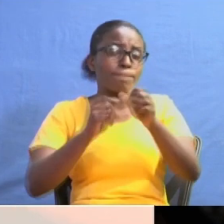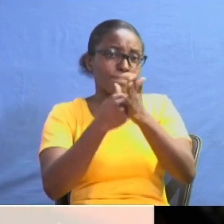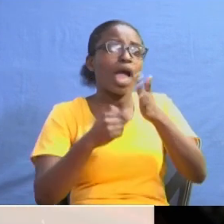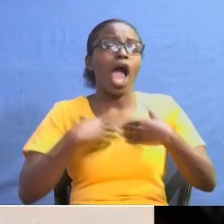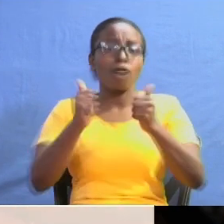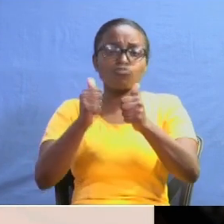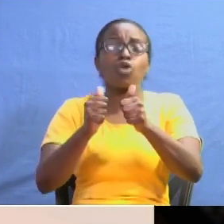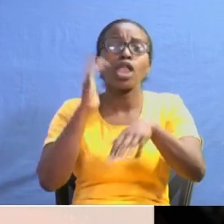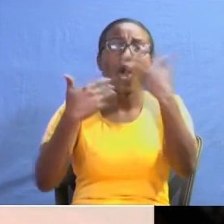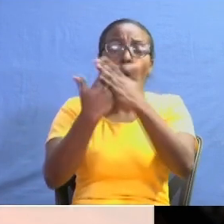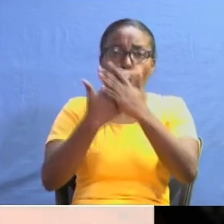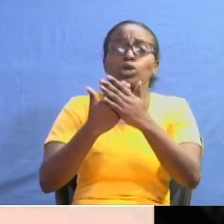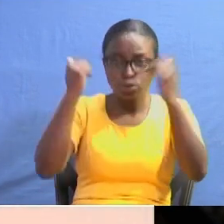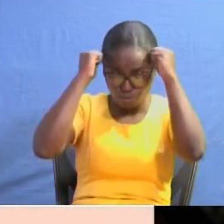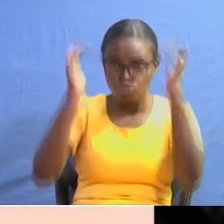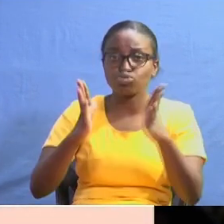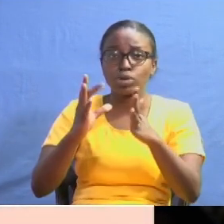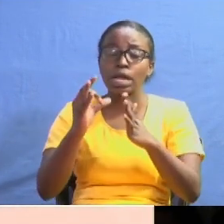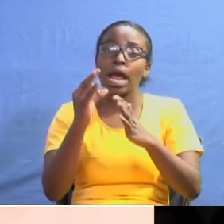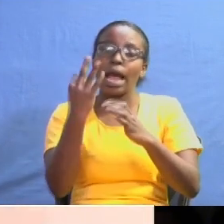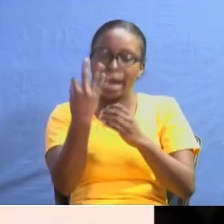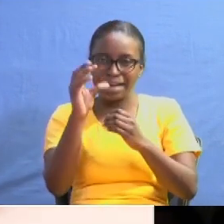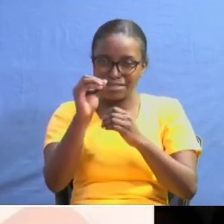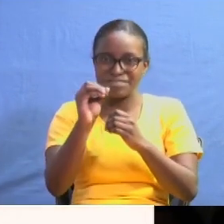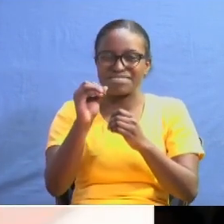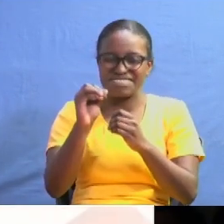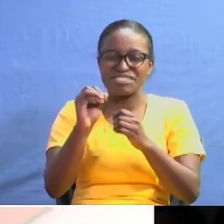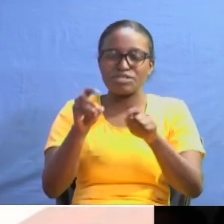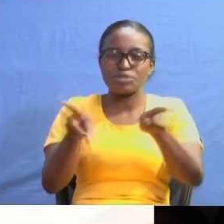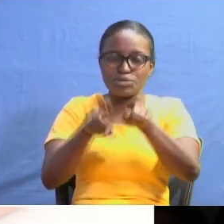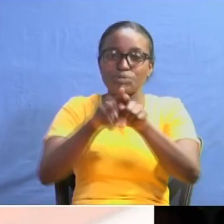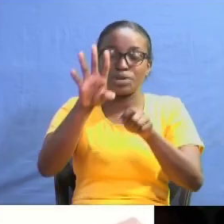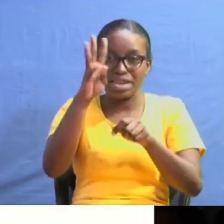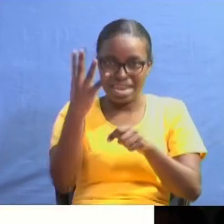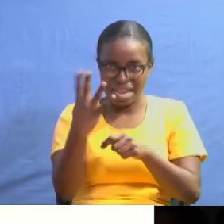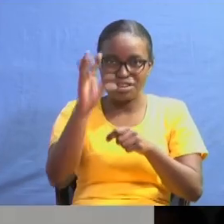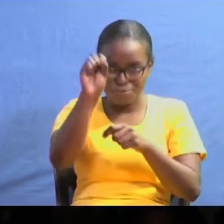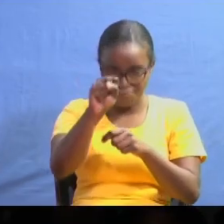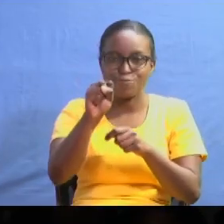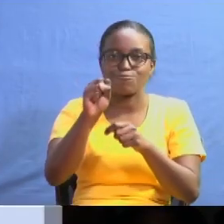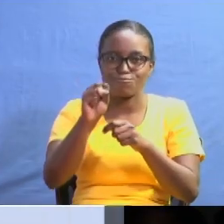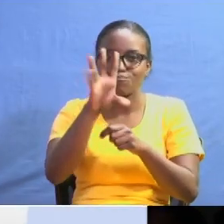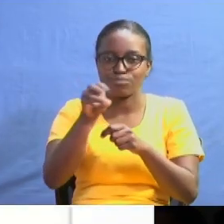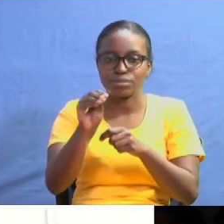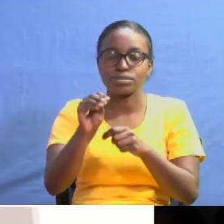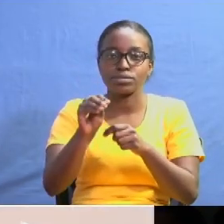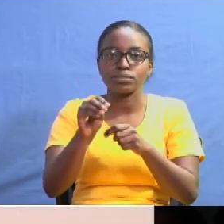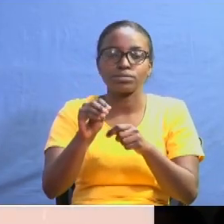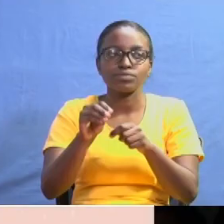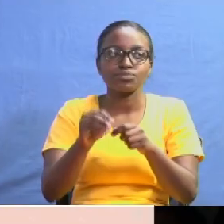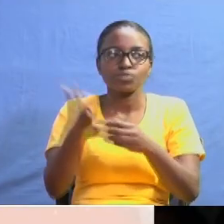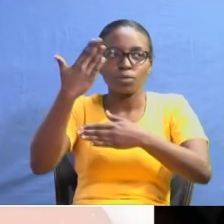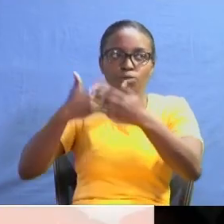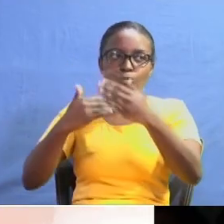from 80% to 95%. As it was difficult before, so it is